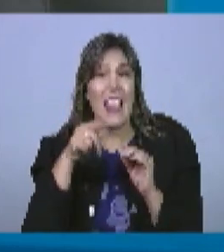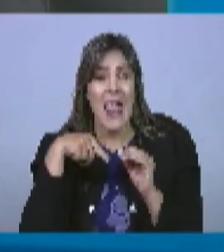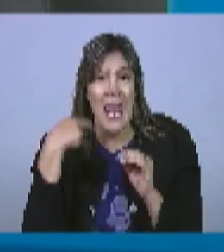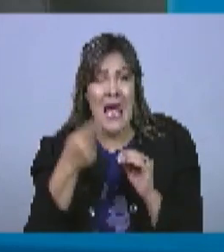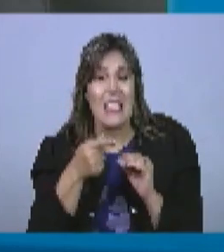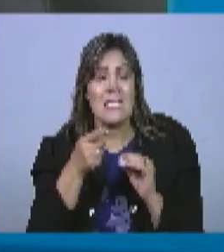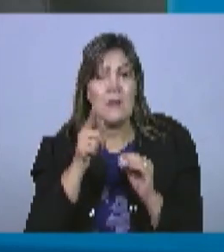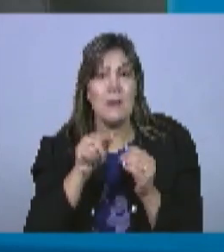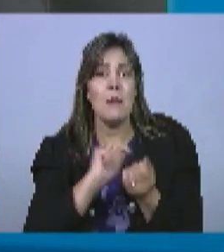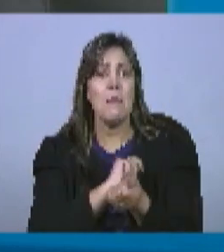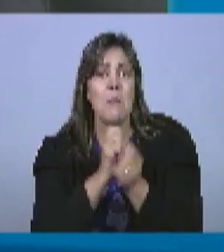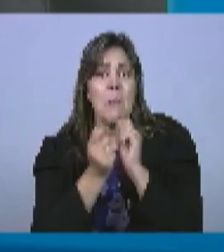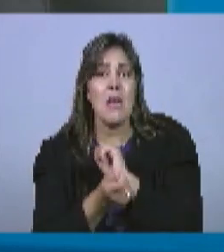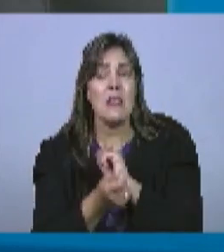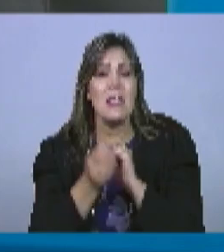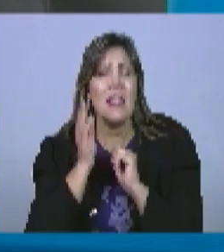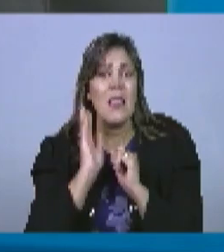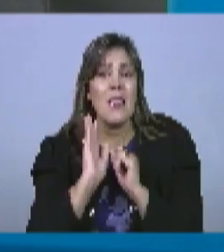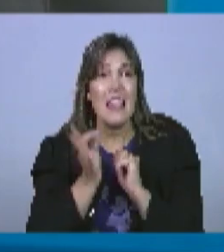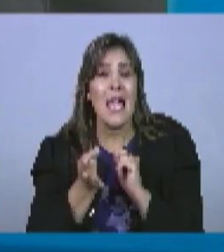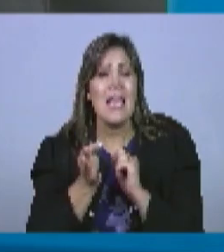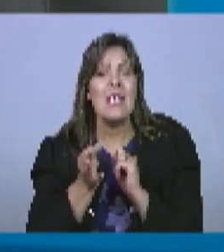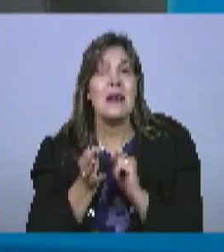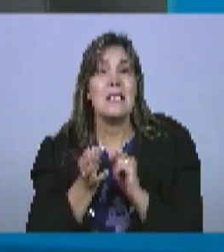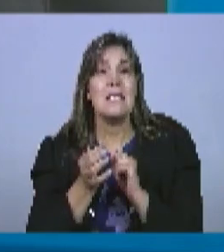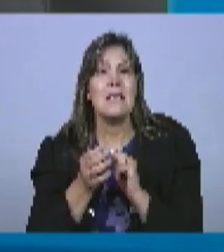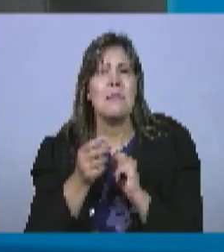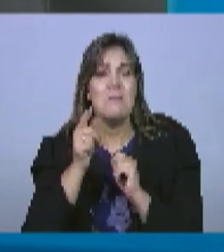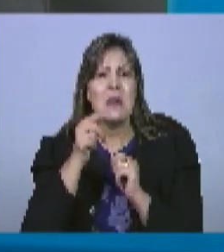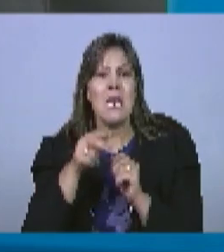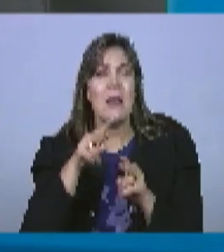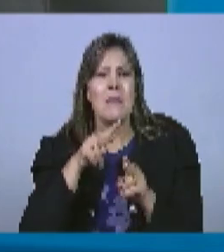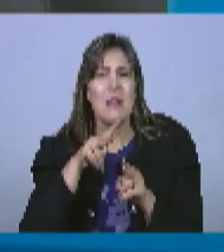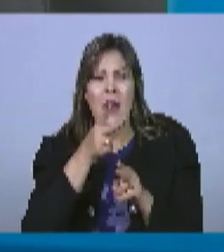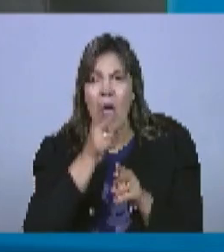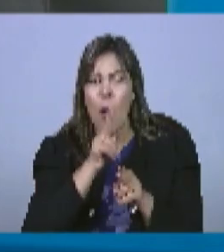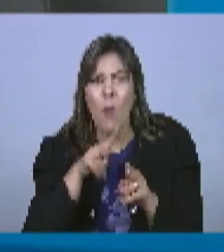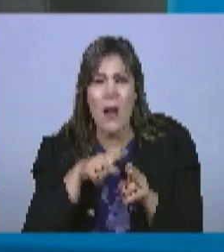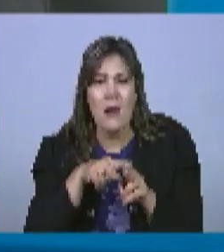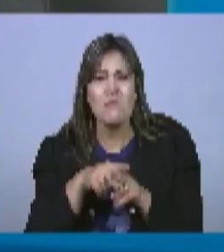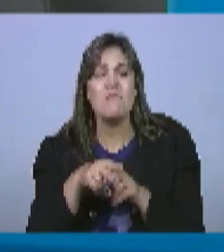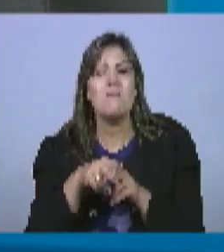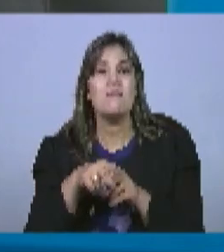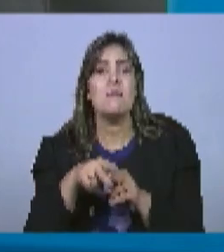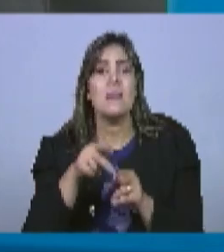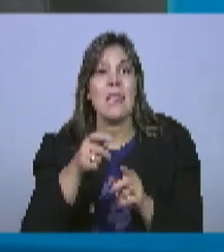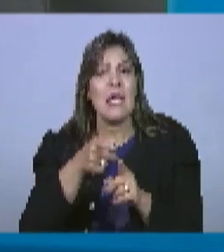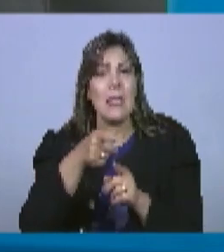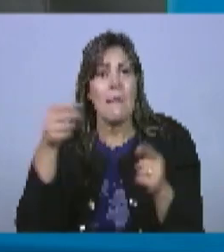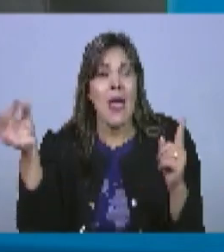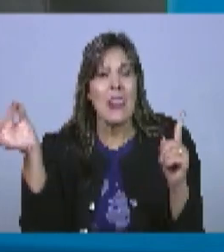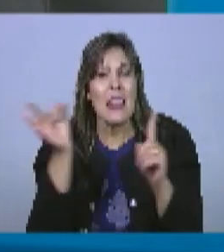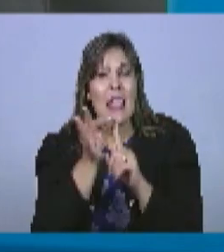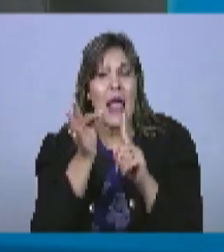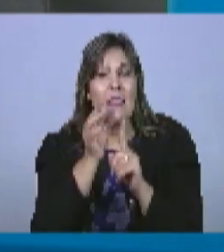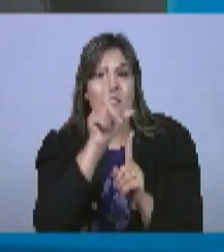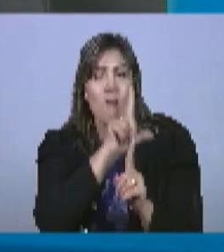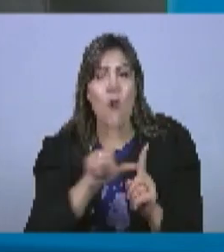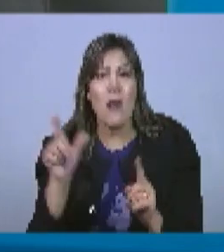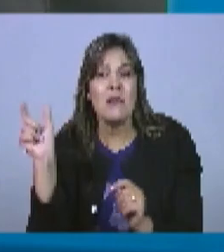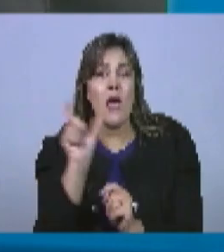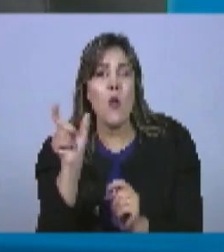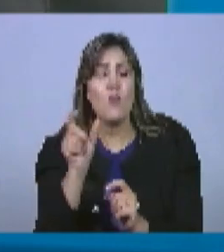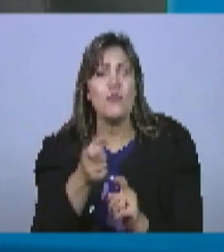انه يوجع اعداؤه وخصومه من خلال استهداف القيادات اللي موجوده